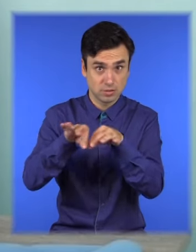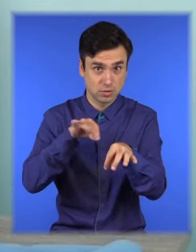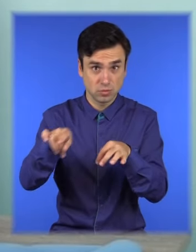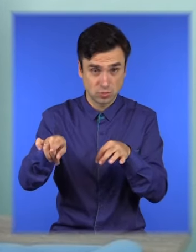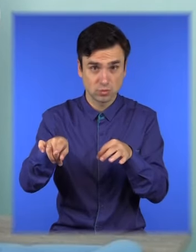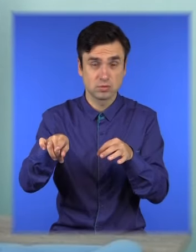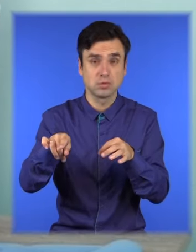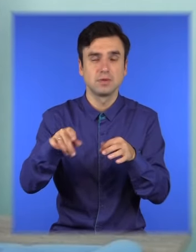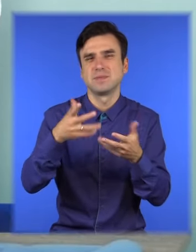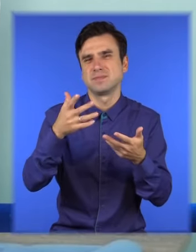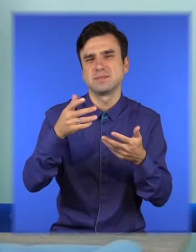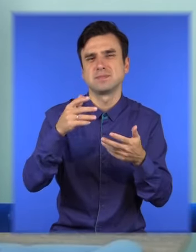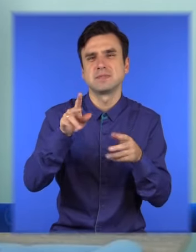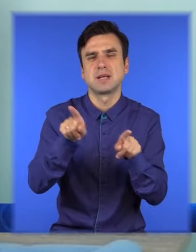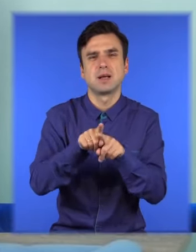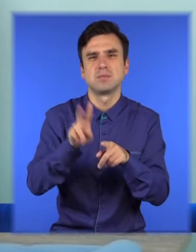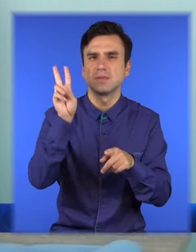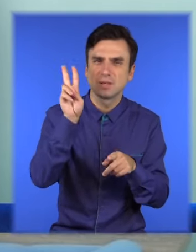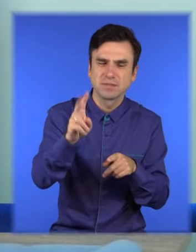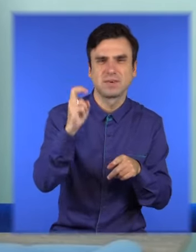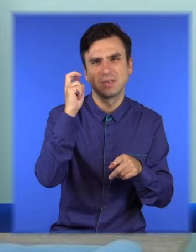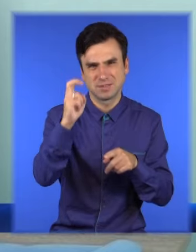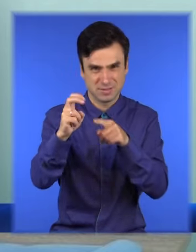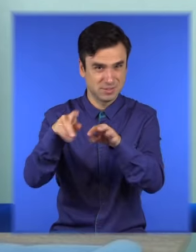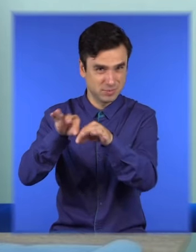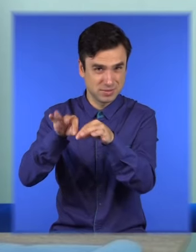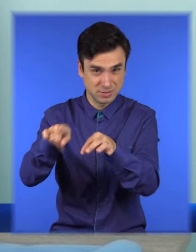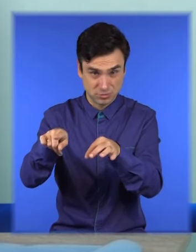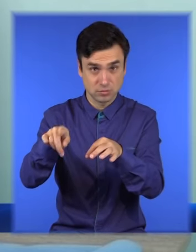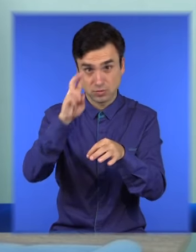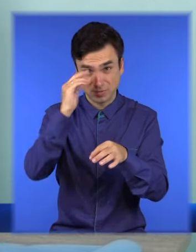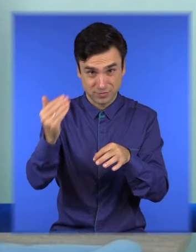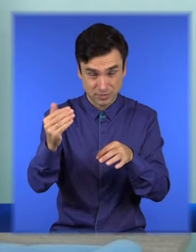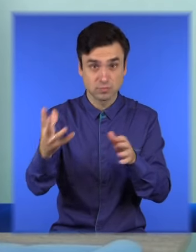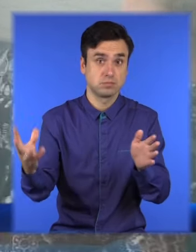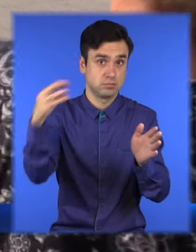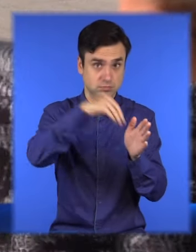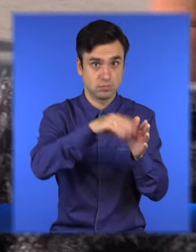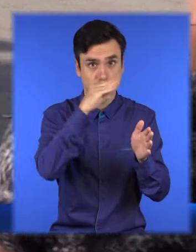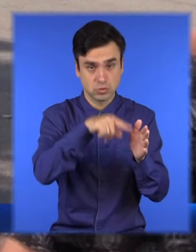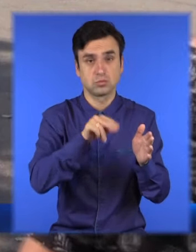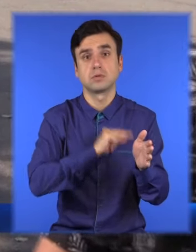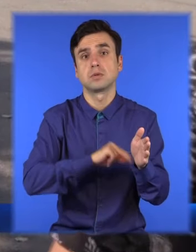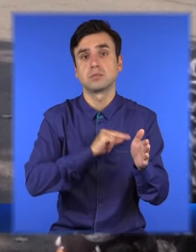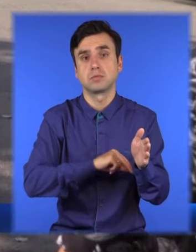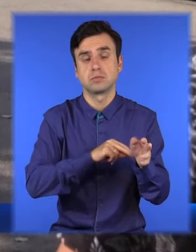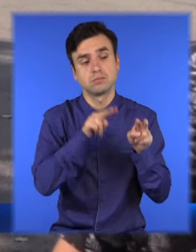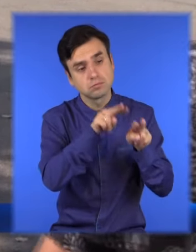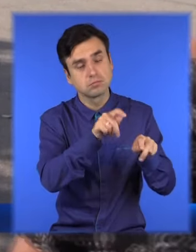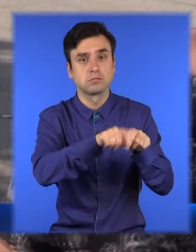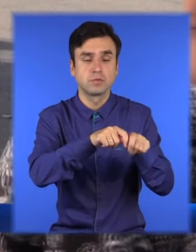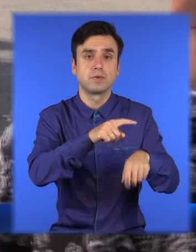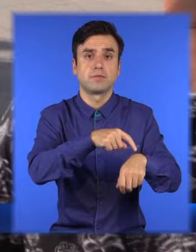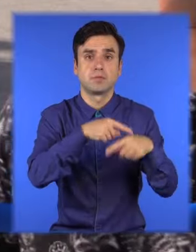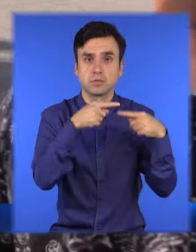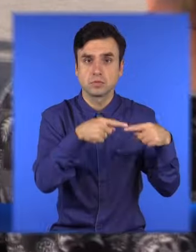у штаті міських комунальних підприємств. Це люди, які мають посаду лінійний диспетчер. Чи отримують активісти